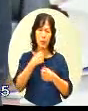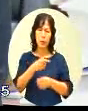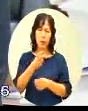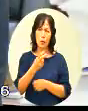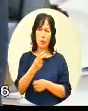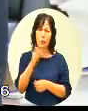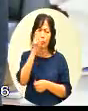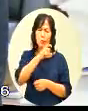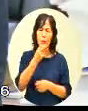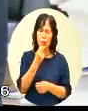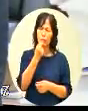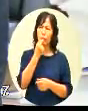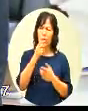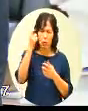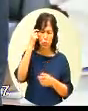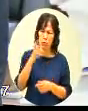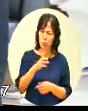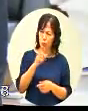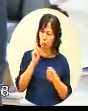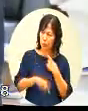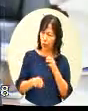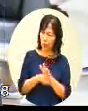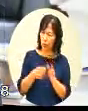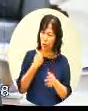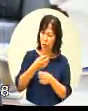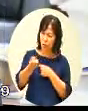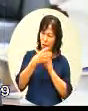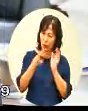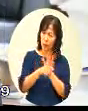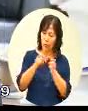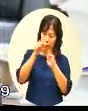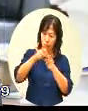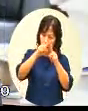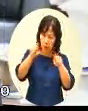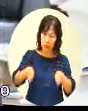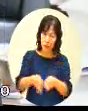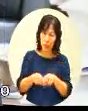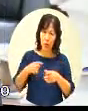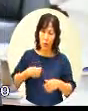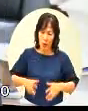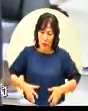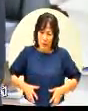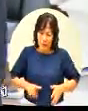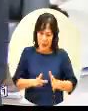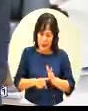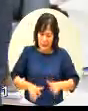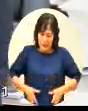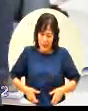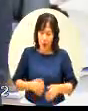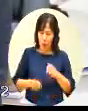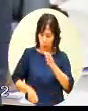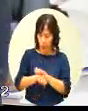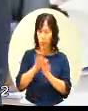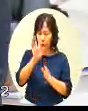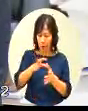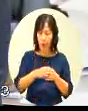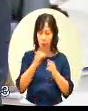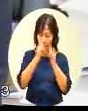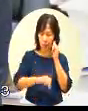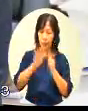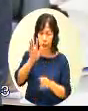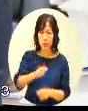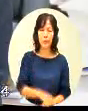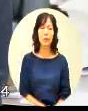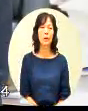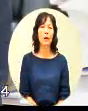个不正常。当然我跟他讲说你可以跟我开单，因为我在赶时间，好，这个是一个故事。但是后